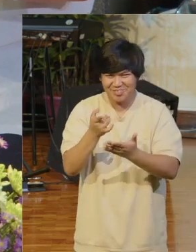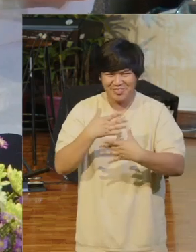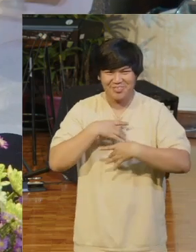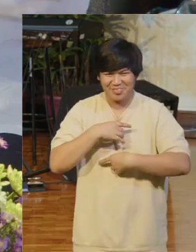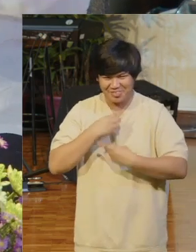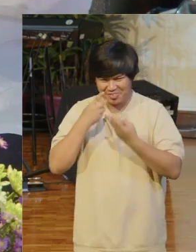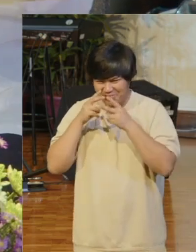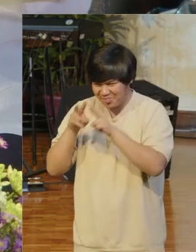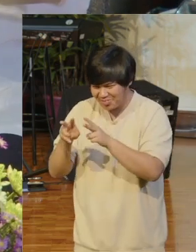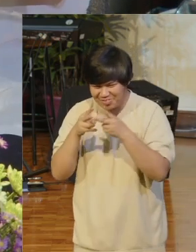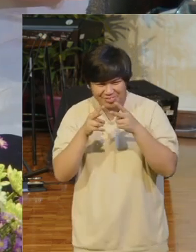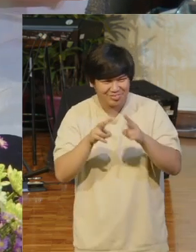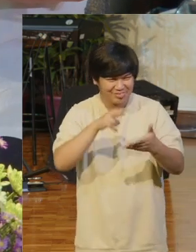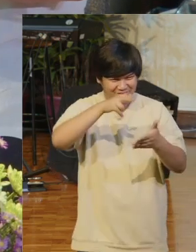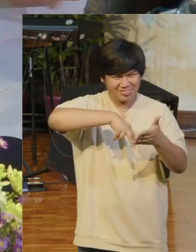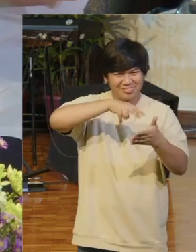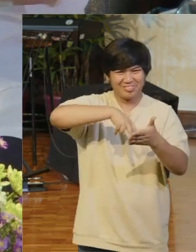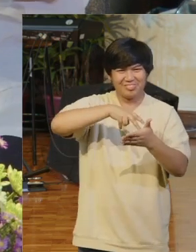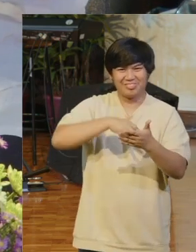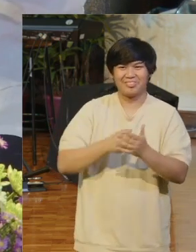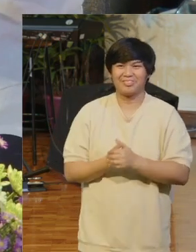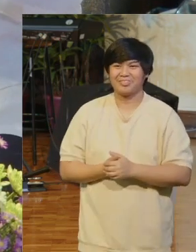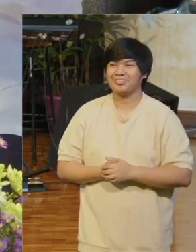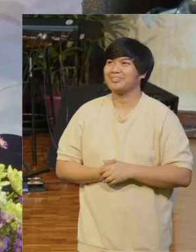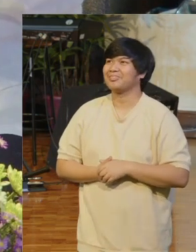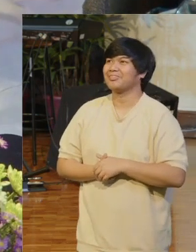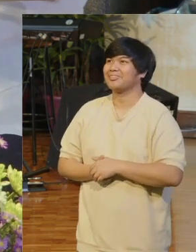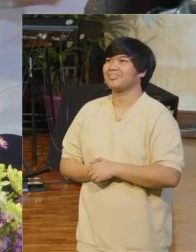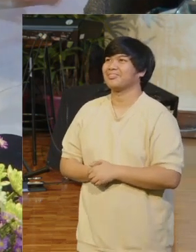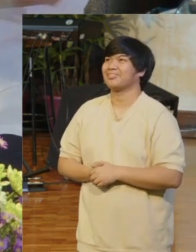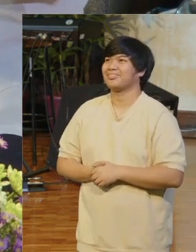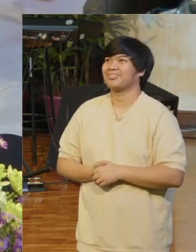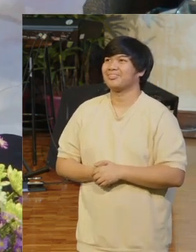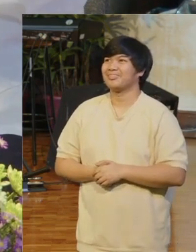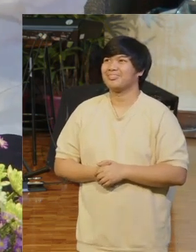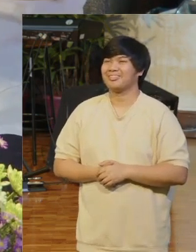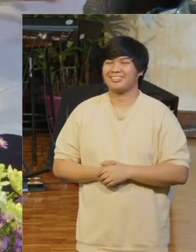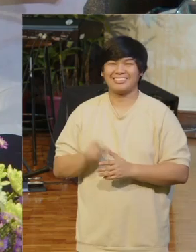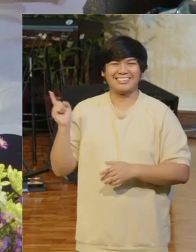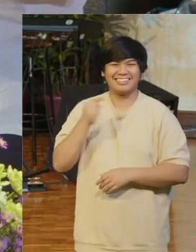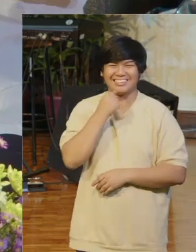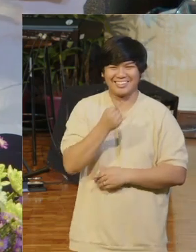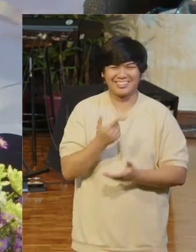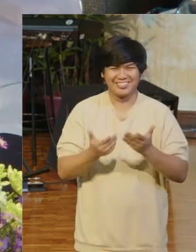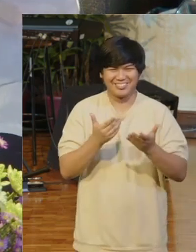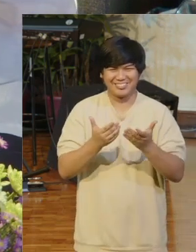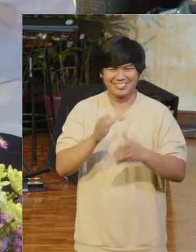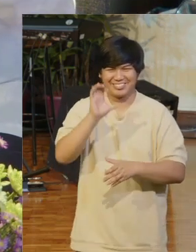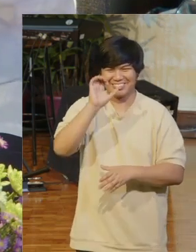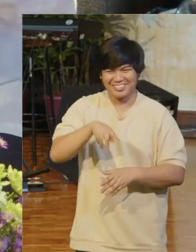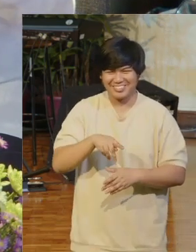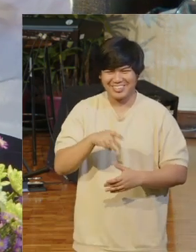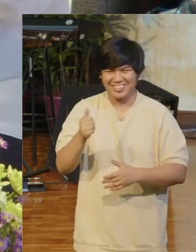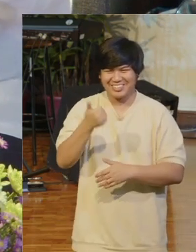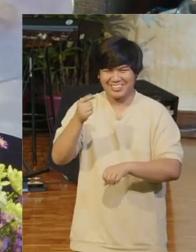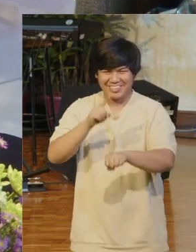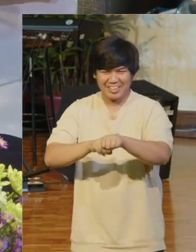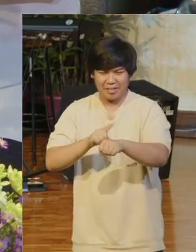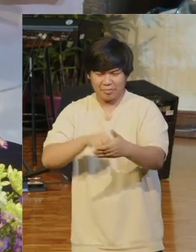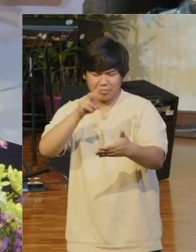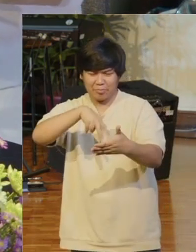nyo lang yung nasa phone ninyo. Eh, yung phone ninyo, paminsan-minsan meron notification ng Facebook.